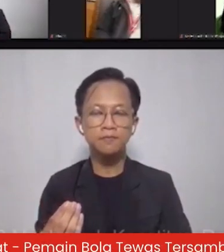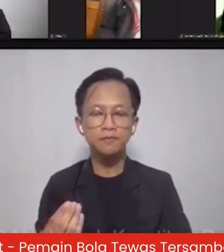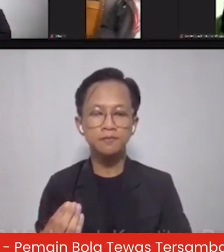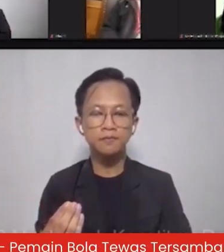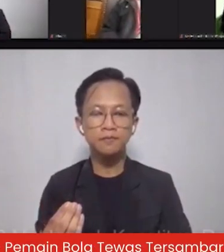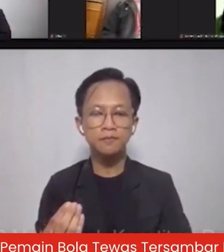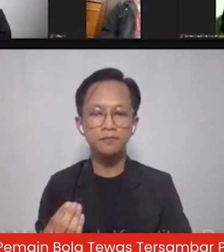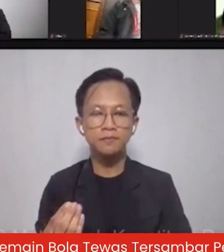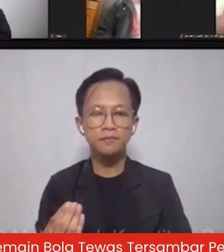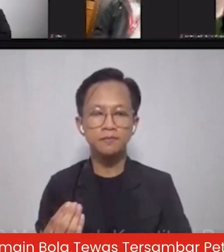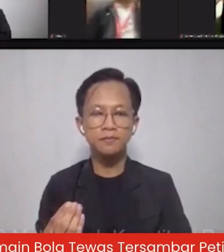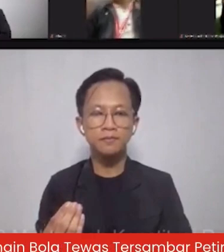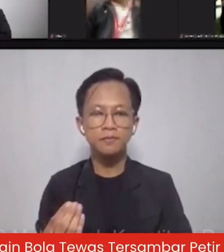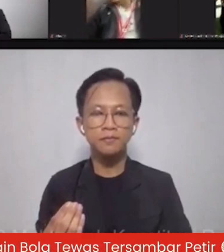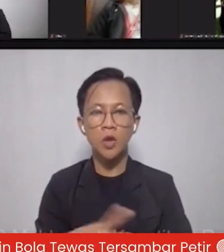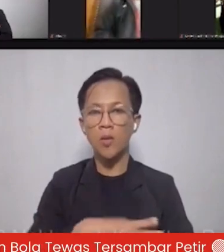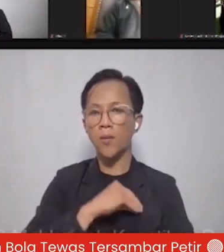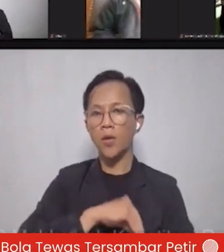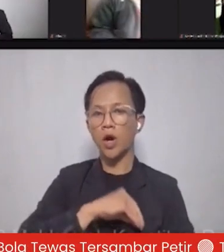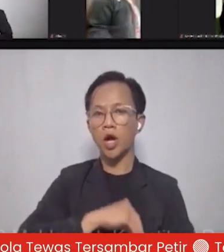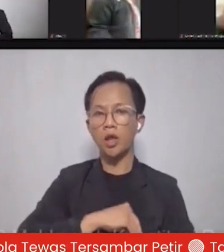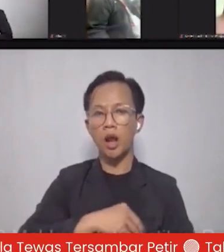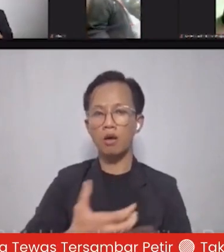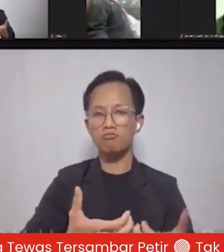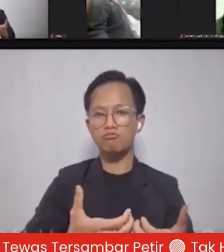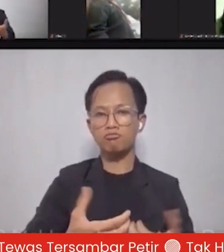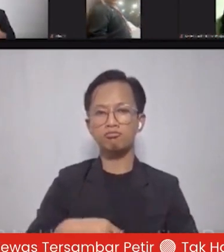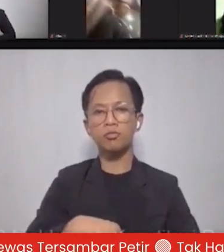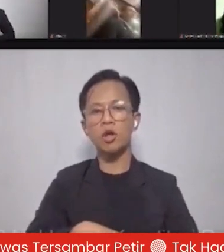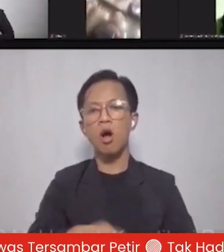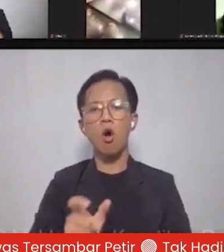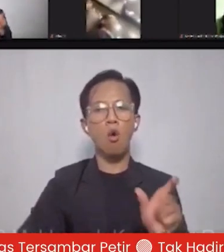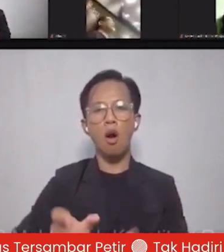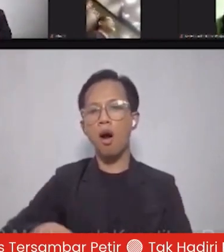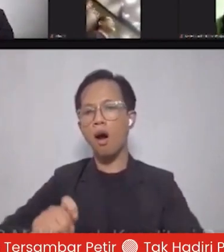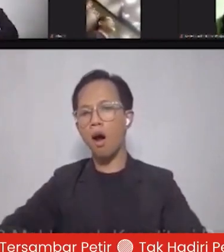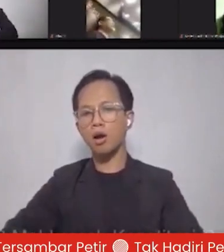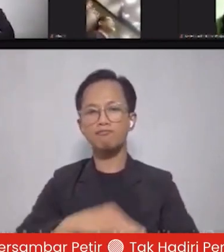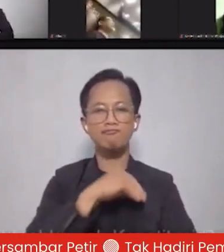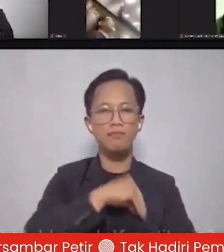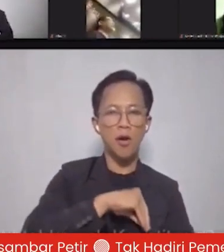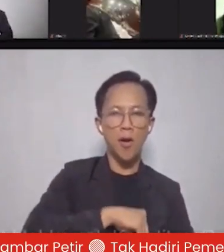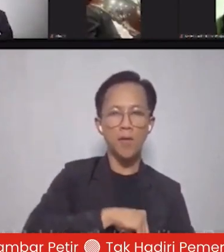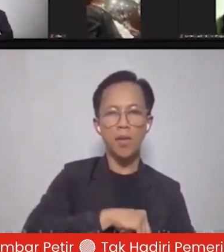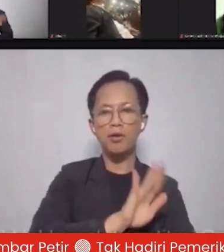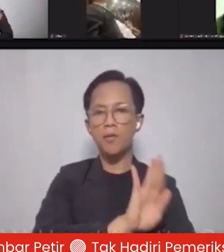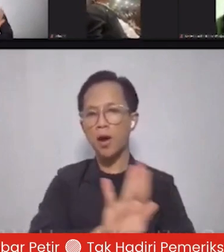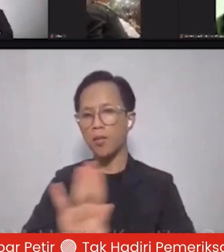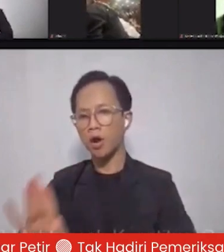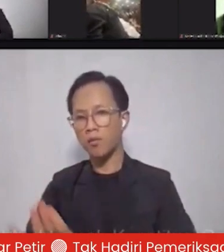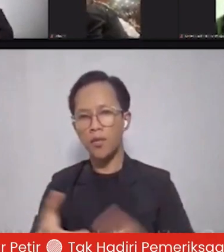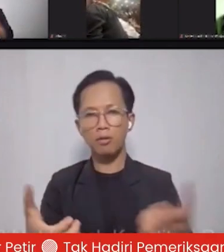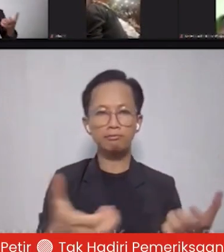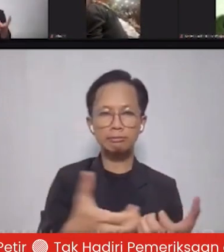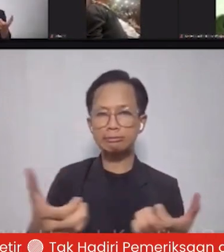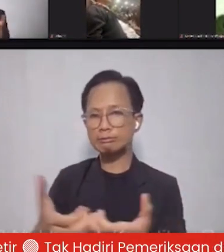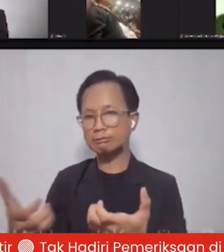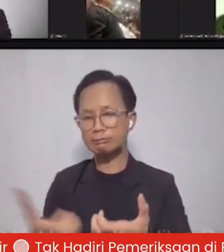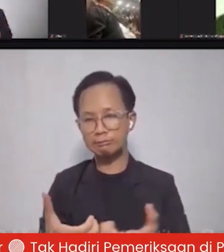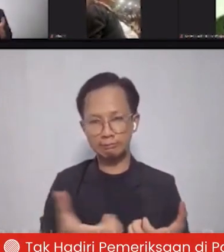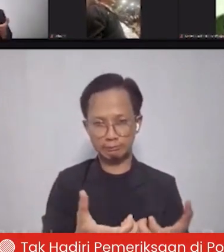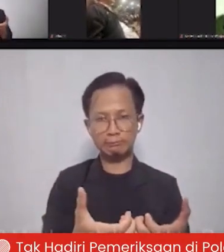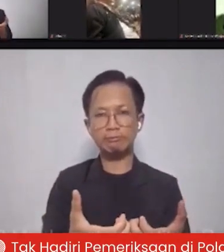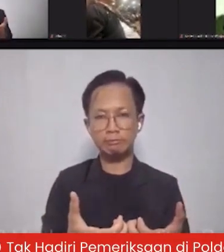yang benturan kepentingan hakim konstitusi dalam penanganan perkara dan